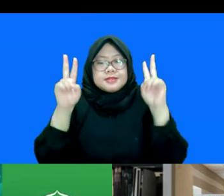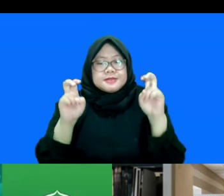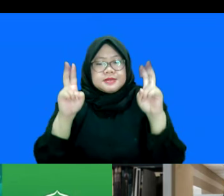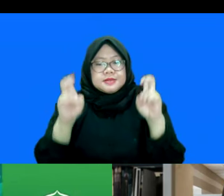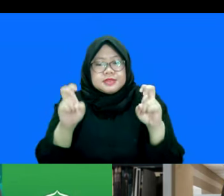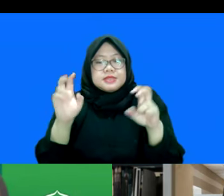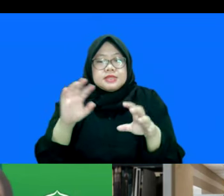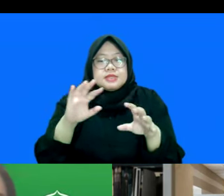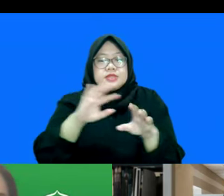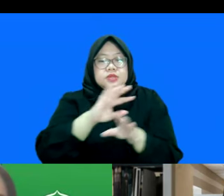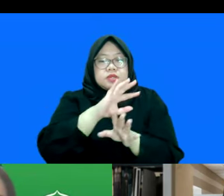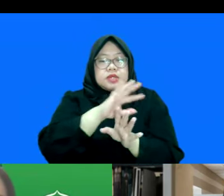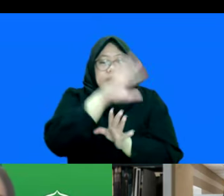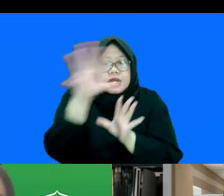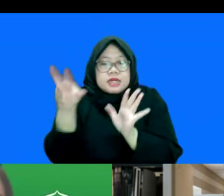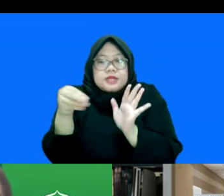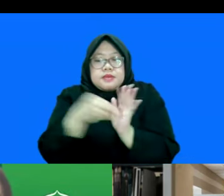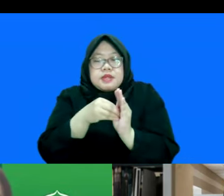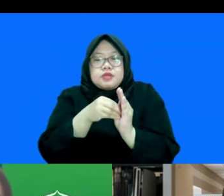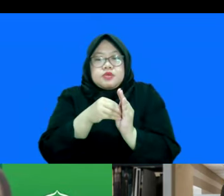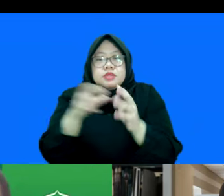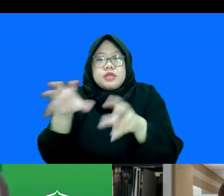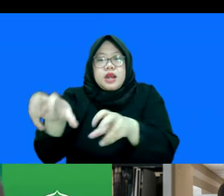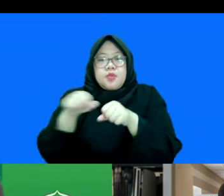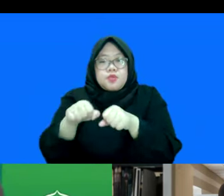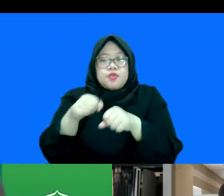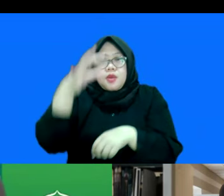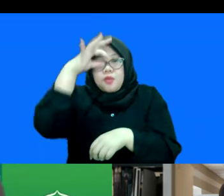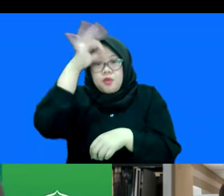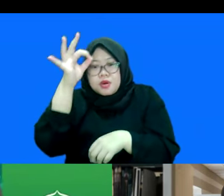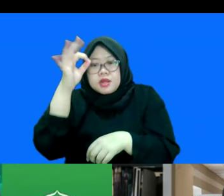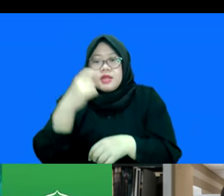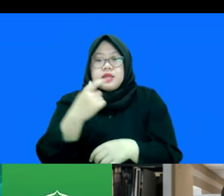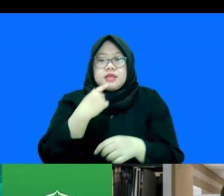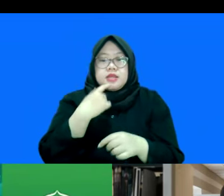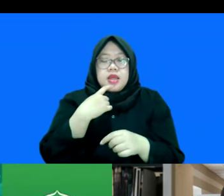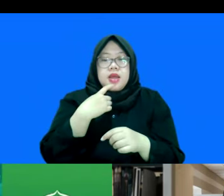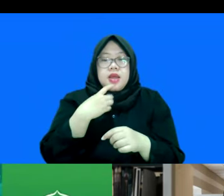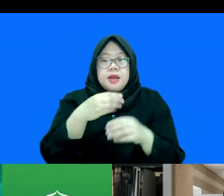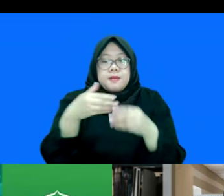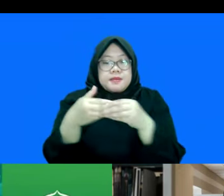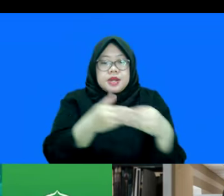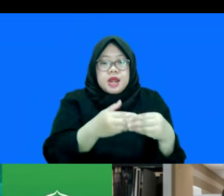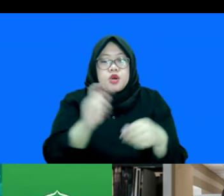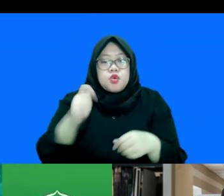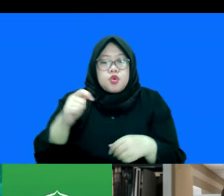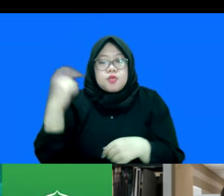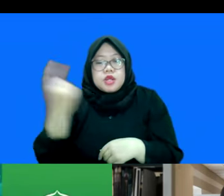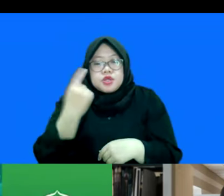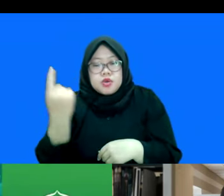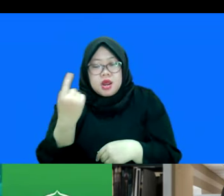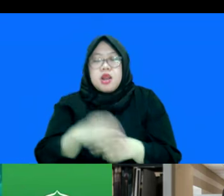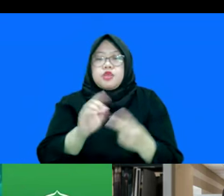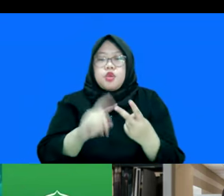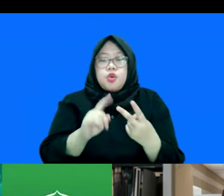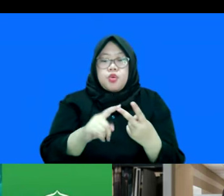masuki oleh RUU Polri. Tadi ada BPHN soal pembinaan hukum nasional. Belum lagi bicara soal